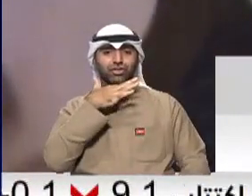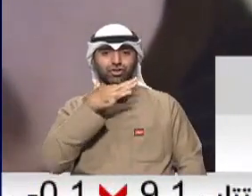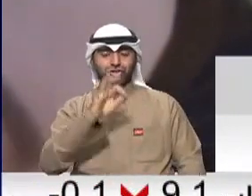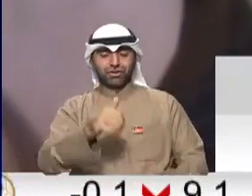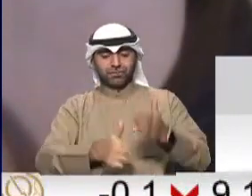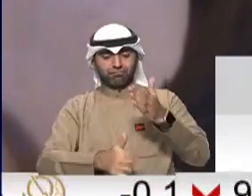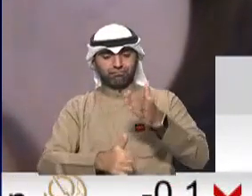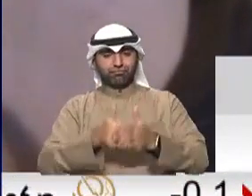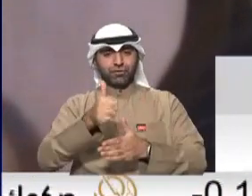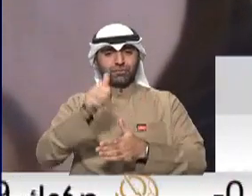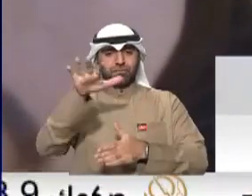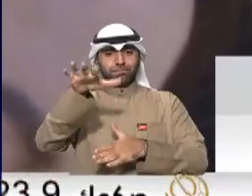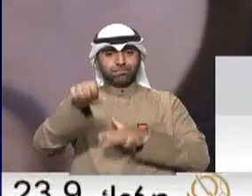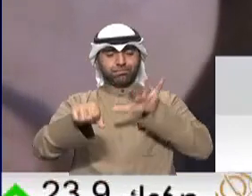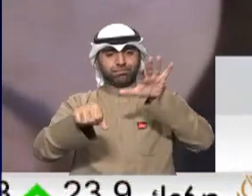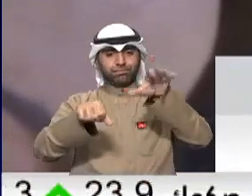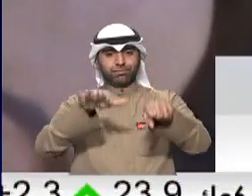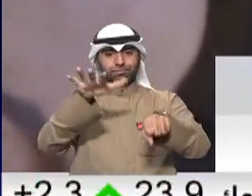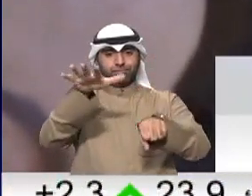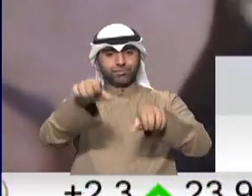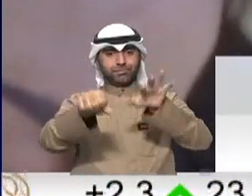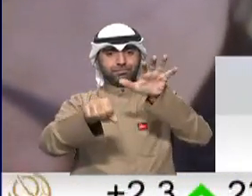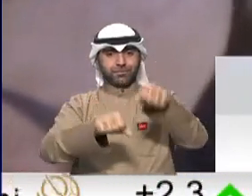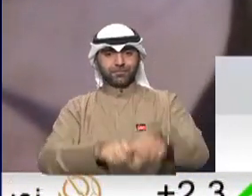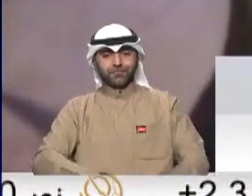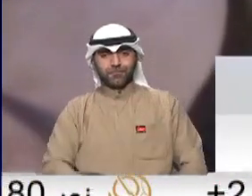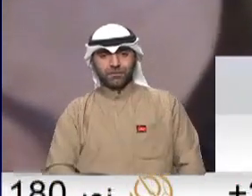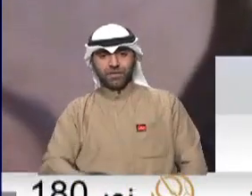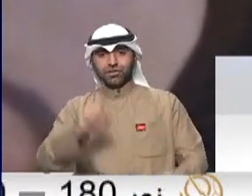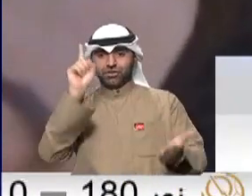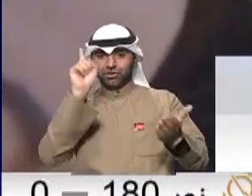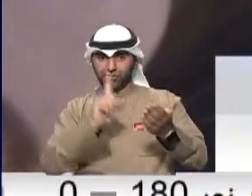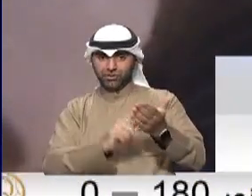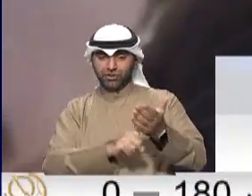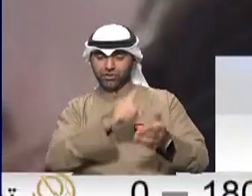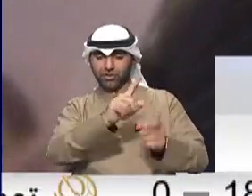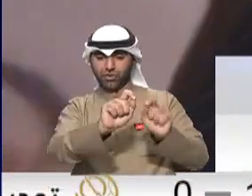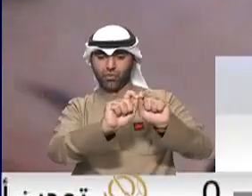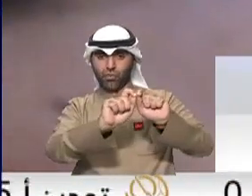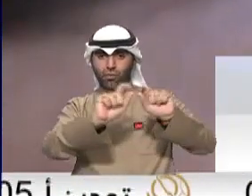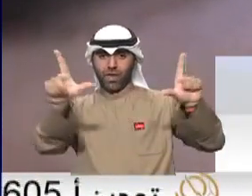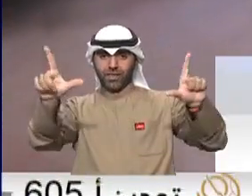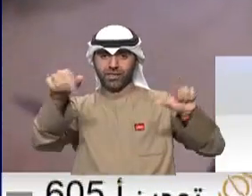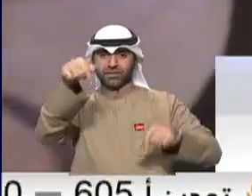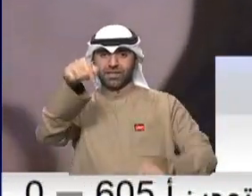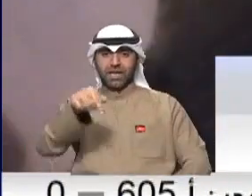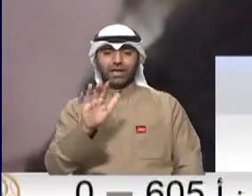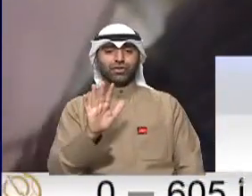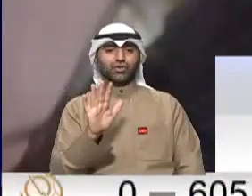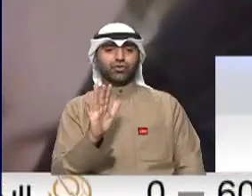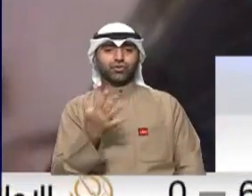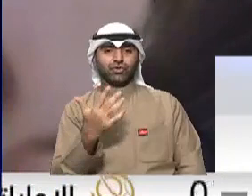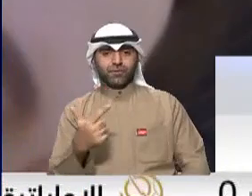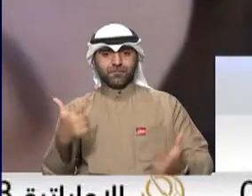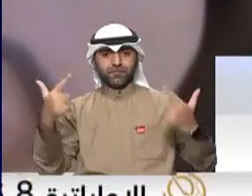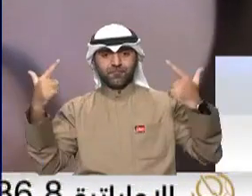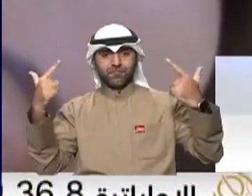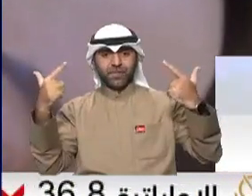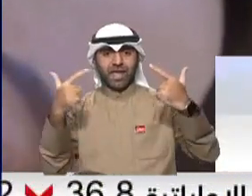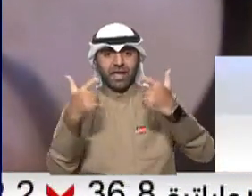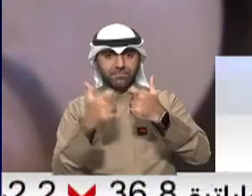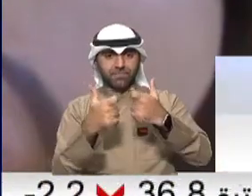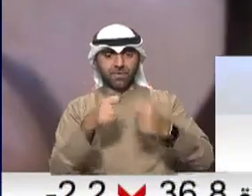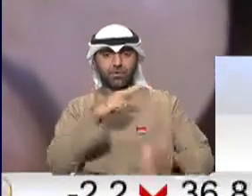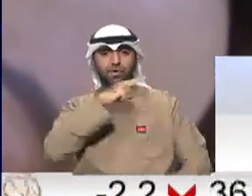في أوكرانيا فإن الحرب بين روسيا وبين الغرب بمكوناته الثلاثة الولايات